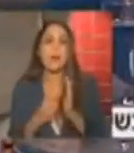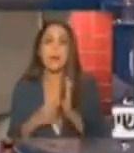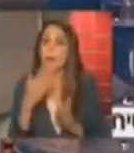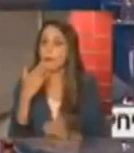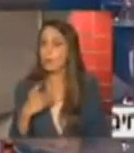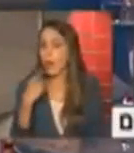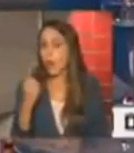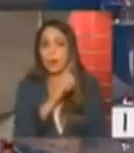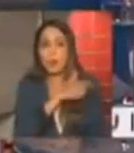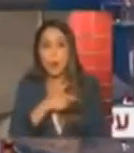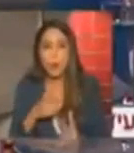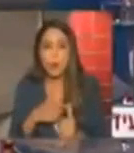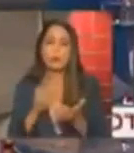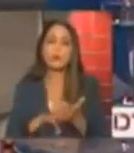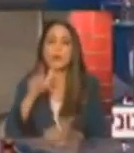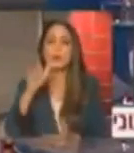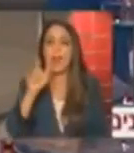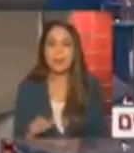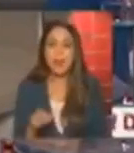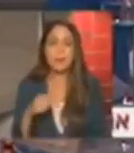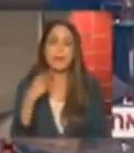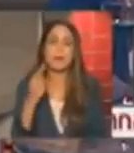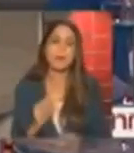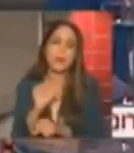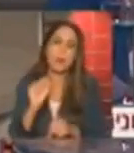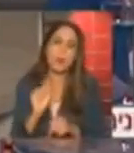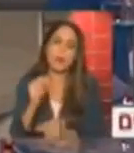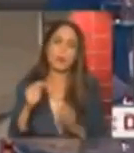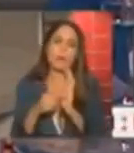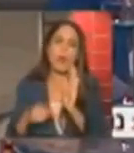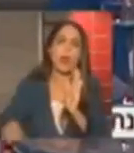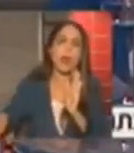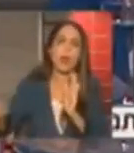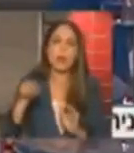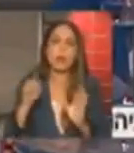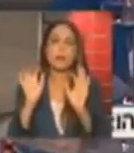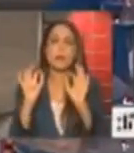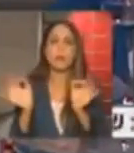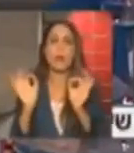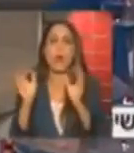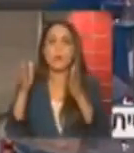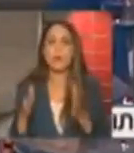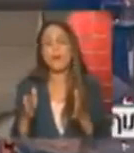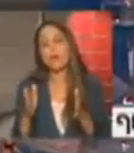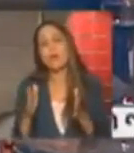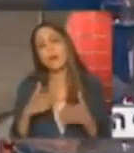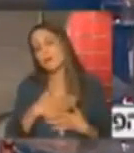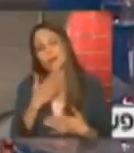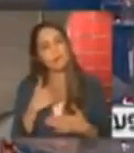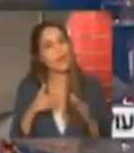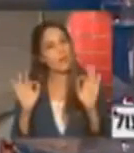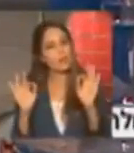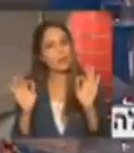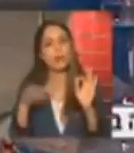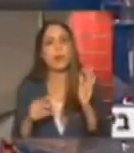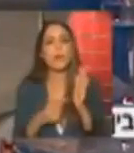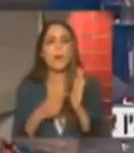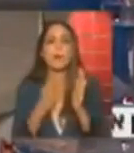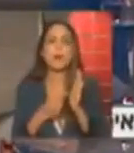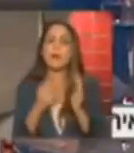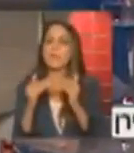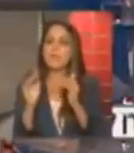בישראל על האום בכלל ועל מועצת זכויות האדם בפרט, כמה היא בעיקר גוף לא כל כך אוהד את ישראל, וכמה היא הרבה פעמים לא